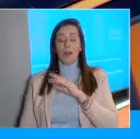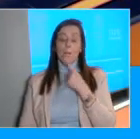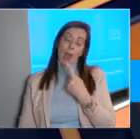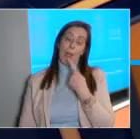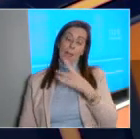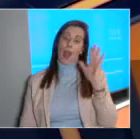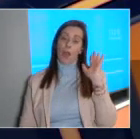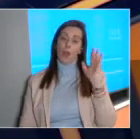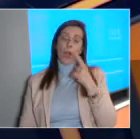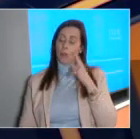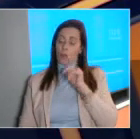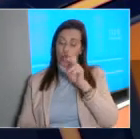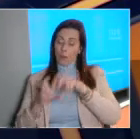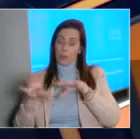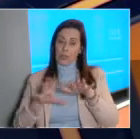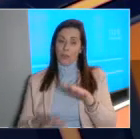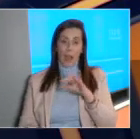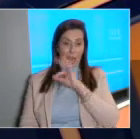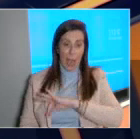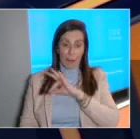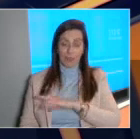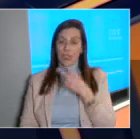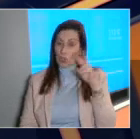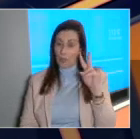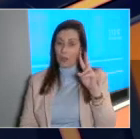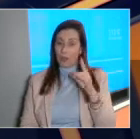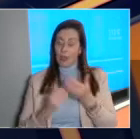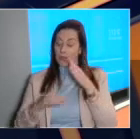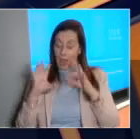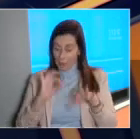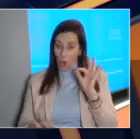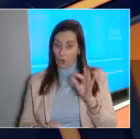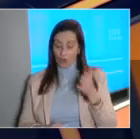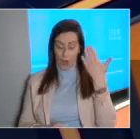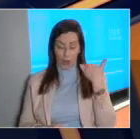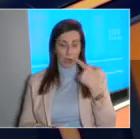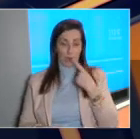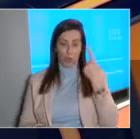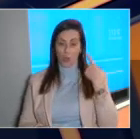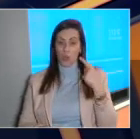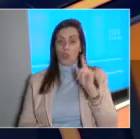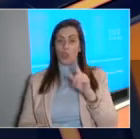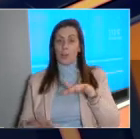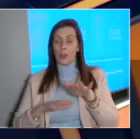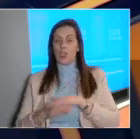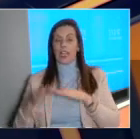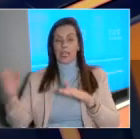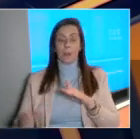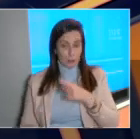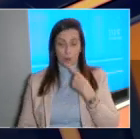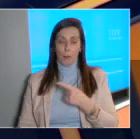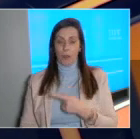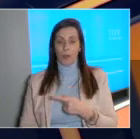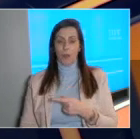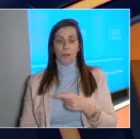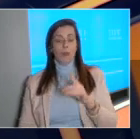שלו זה מילה, הוא התחייב שהוא לא יצטרף לממשלה. אביגדור ליברמן התחייב לפני הבחירות שהיו לפני כמעט שנה, שהוא הולך לממשלת ימין, נכון?